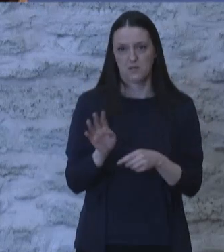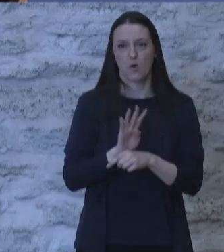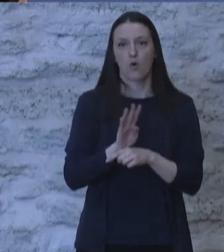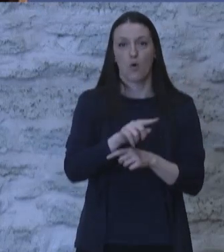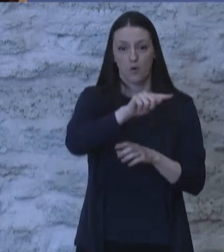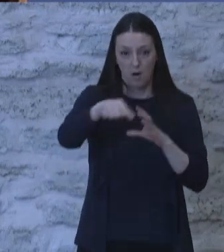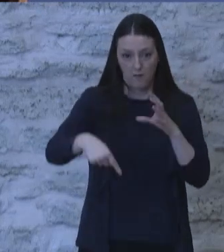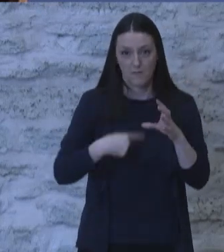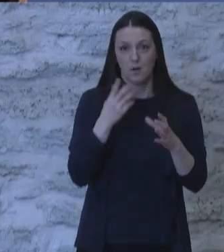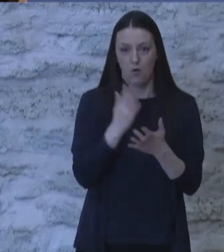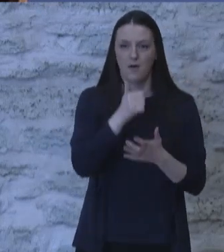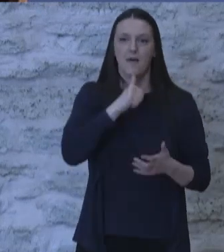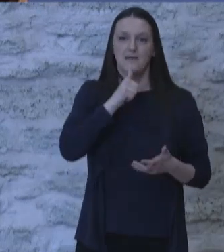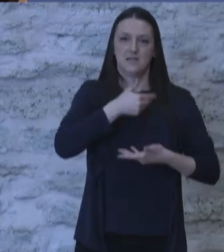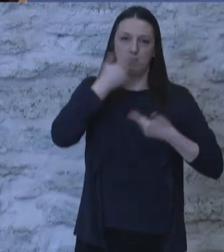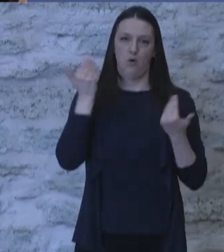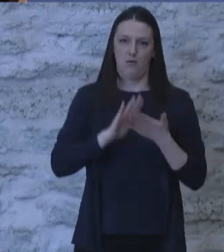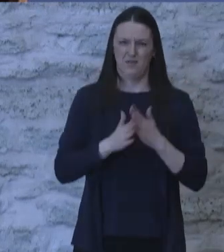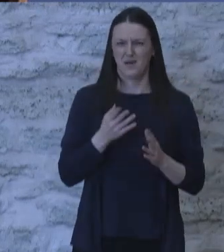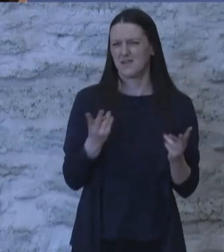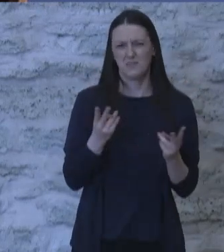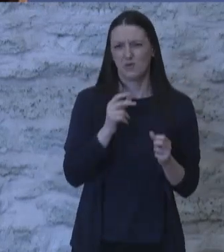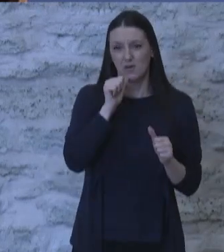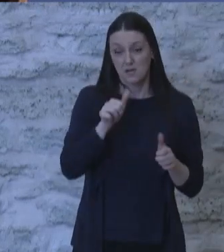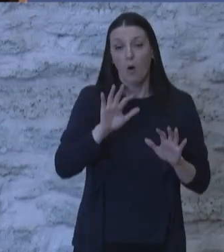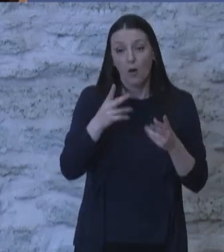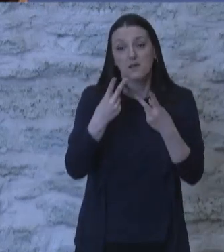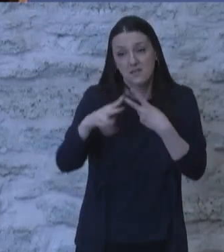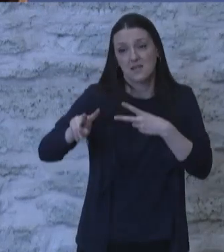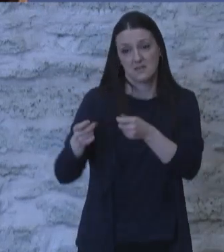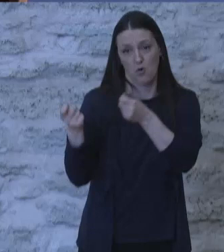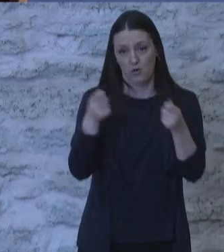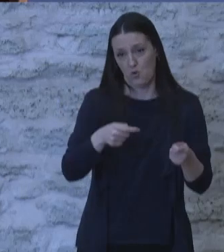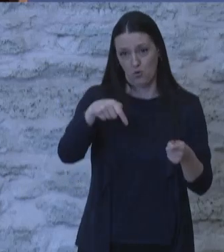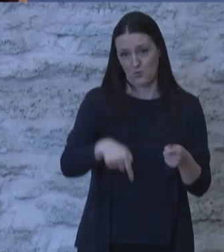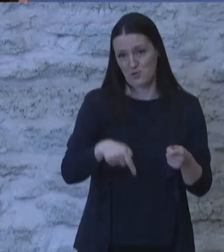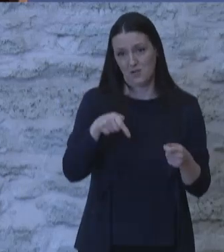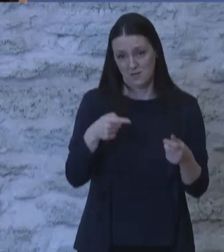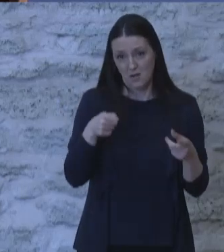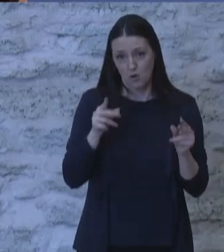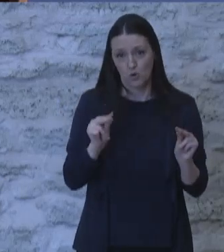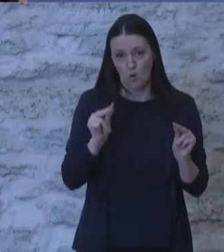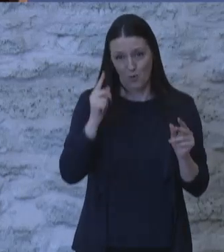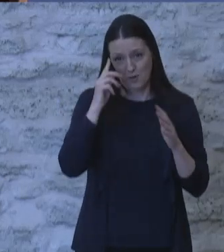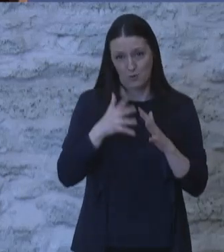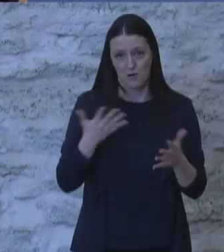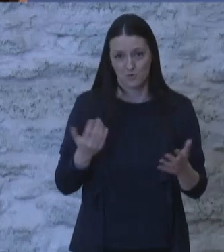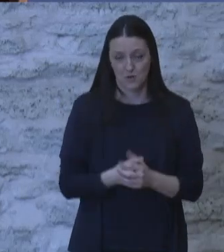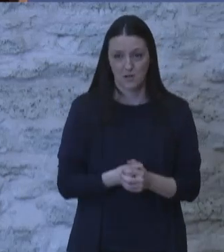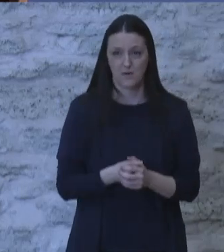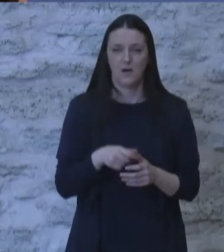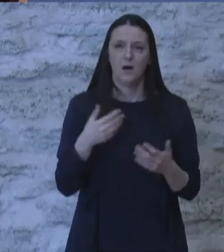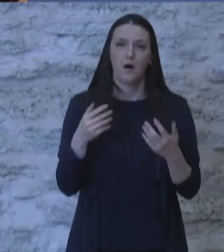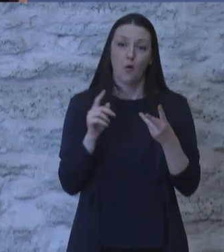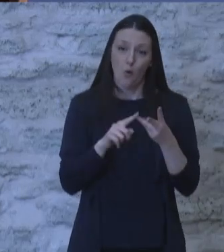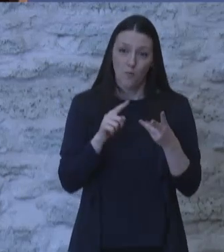haigus COVID-19 ja Eestis seda ei ole. Noh, oleks teistmoodi see tulnud siia. See on ju aru saada. Nüüd see PBK